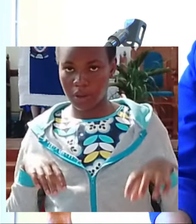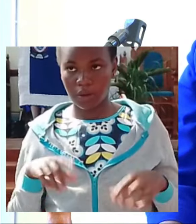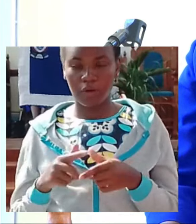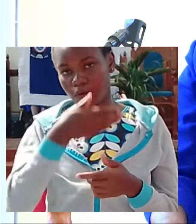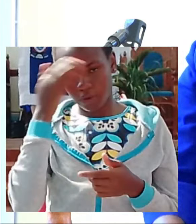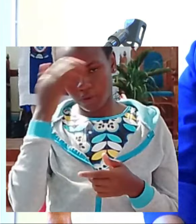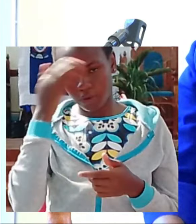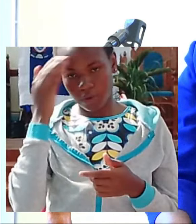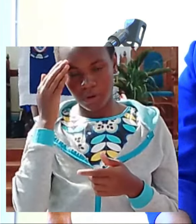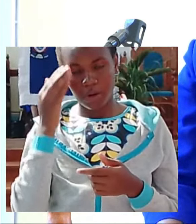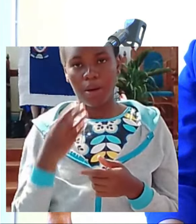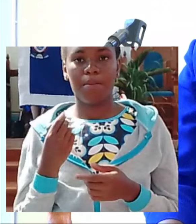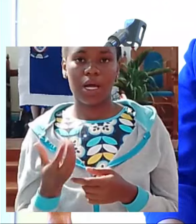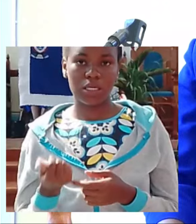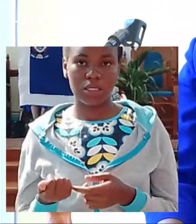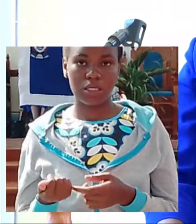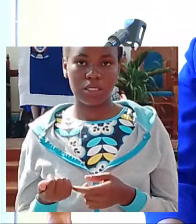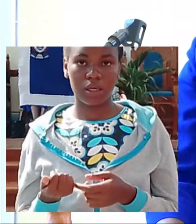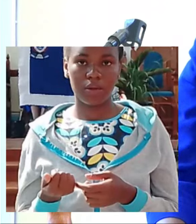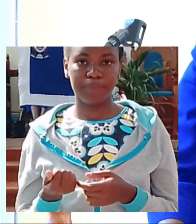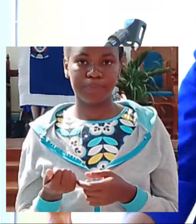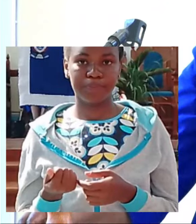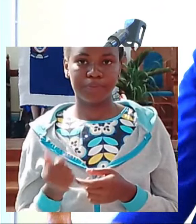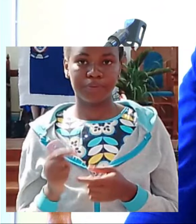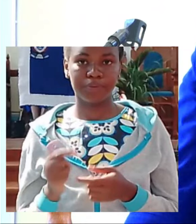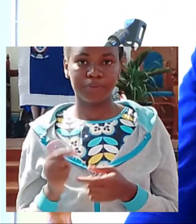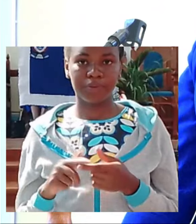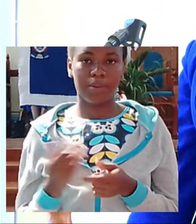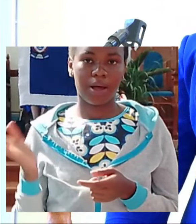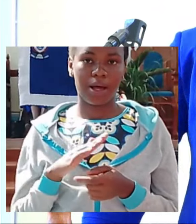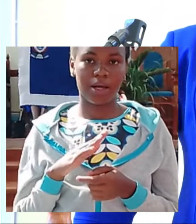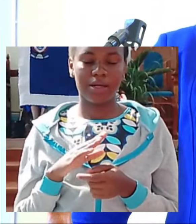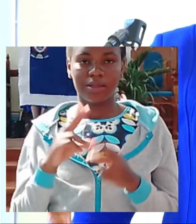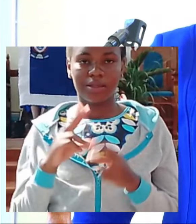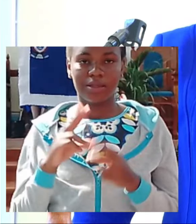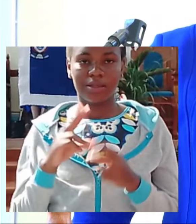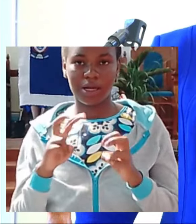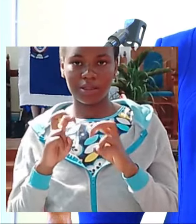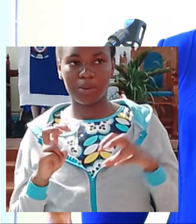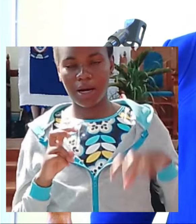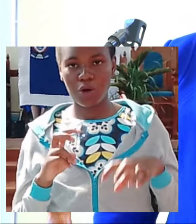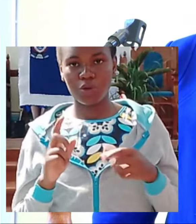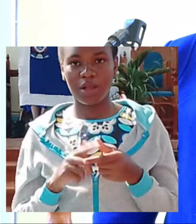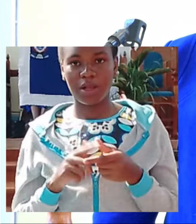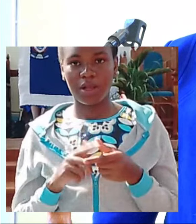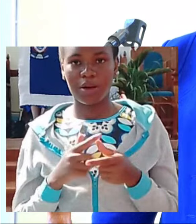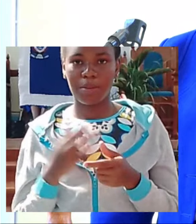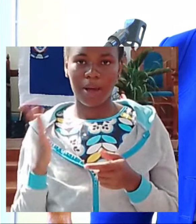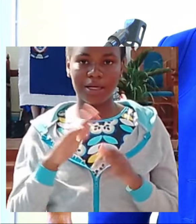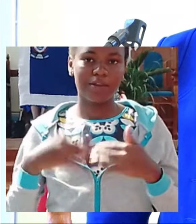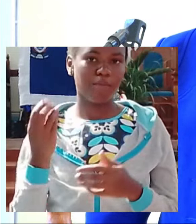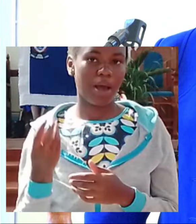asahau kukuitisha fare, atarudi kwa stage kutafuta huyo conductor ampatie hiyo pesa. Wangapi mbele za